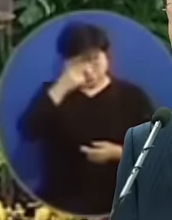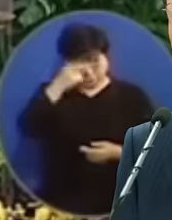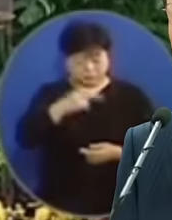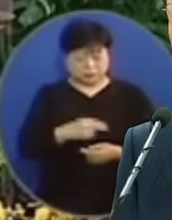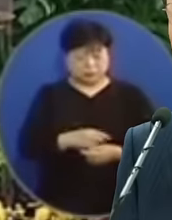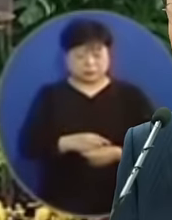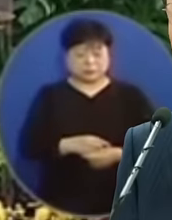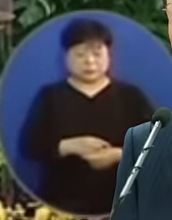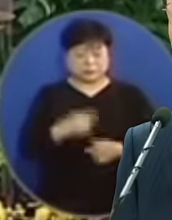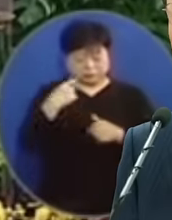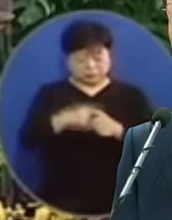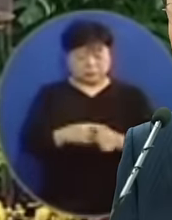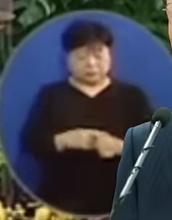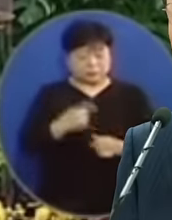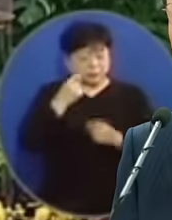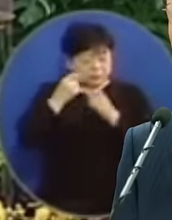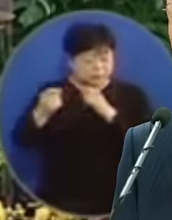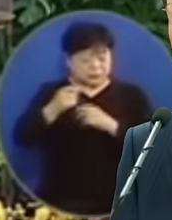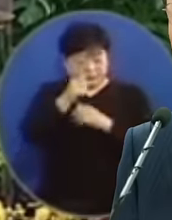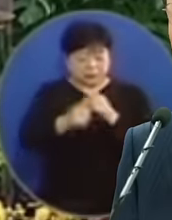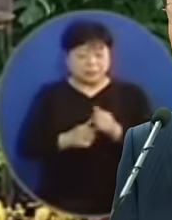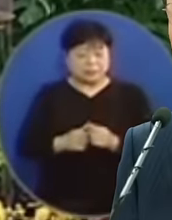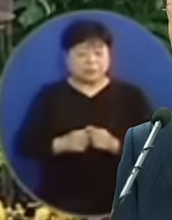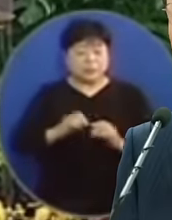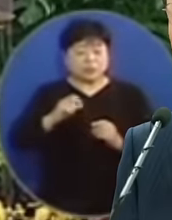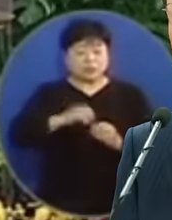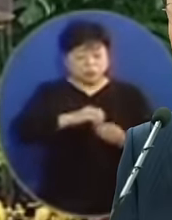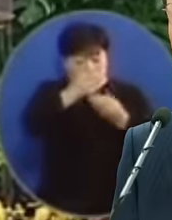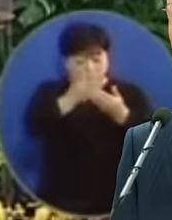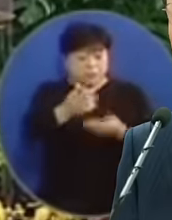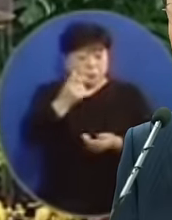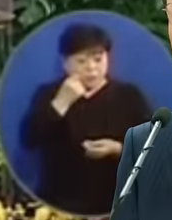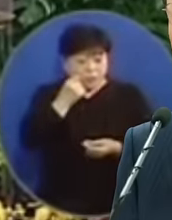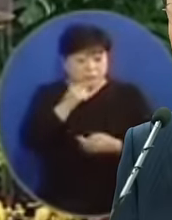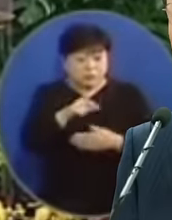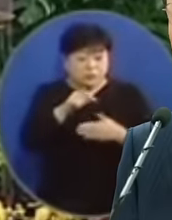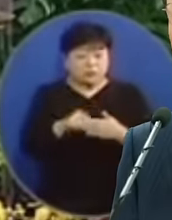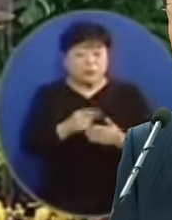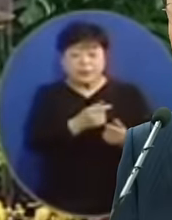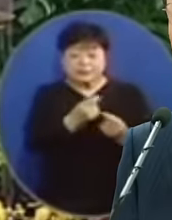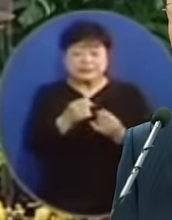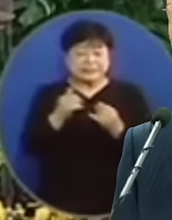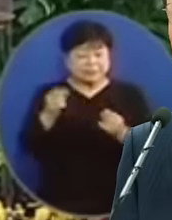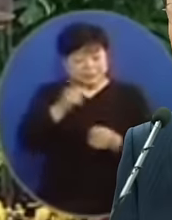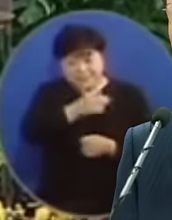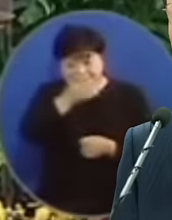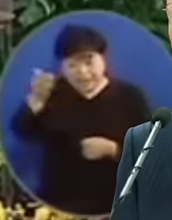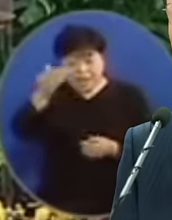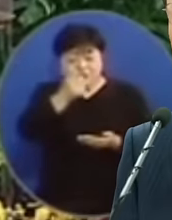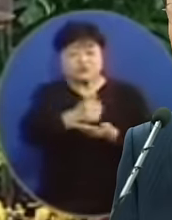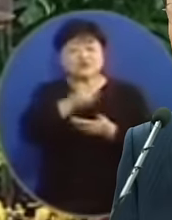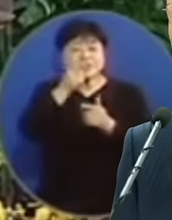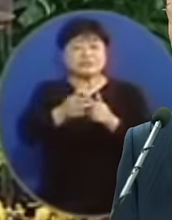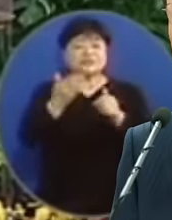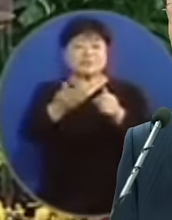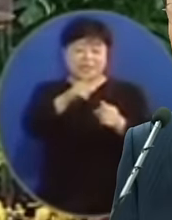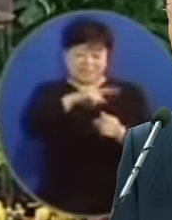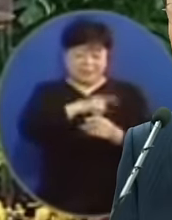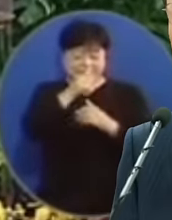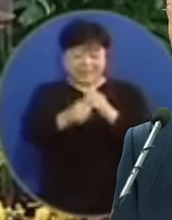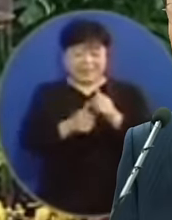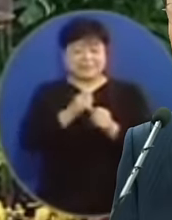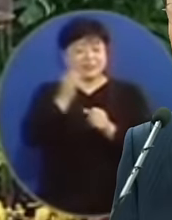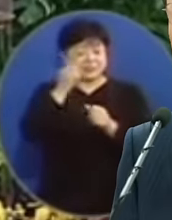자나 속여 빼앗는 자들은 하나님의 나라를 유업으로 받지 못하리라. 너희 중에 이와 같은 자들이 있더니 주 예수 그리스도 이름과 우리